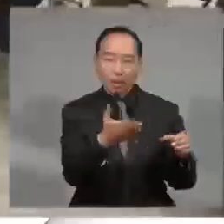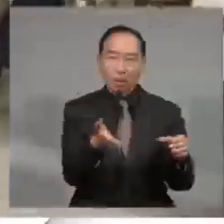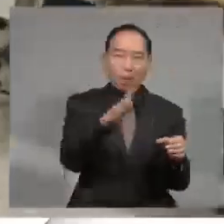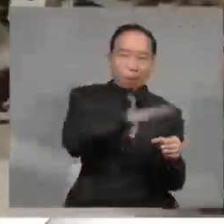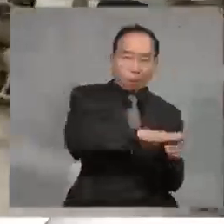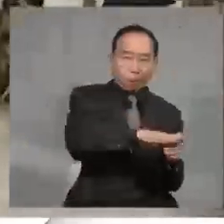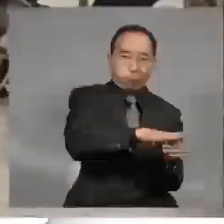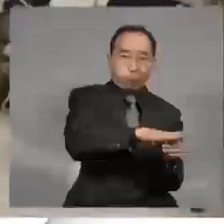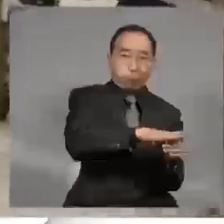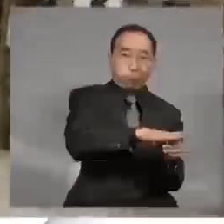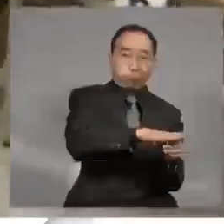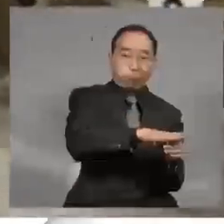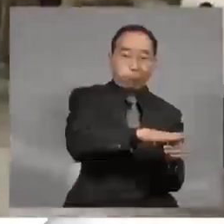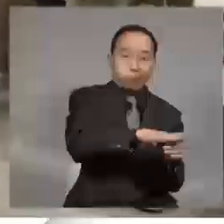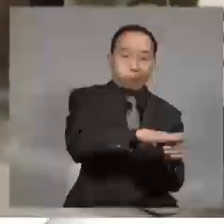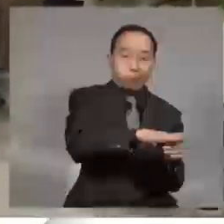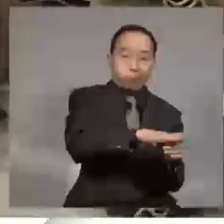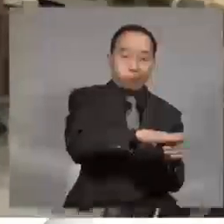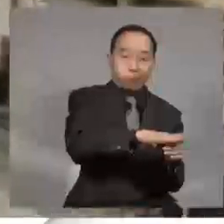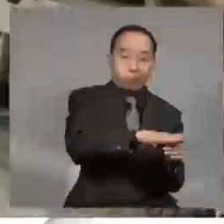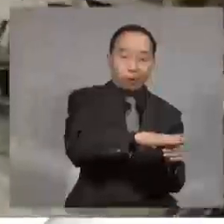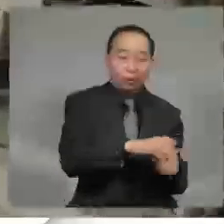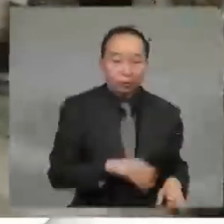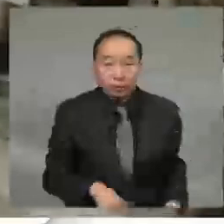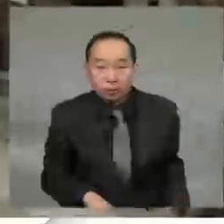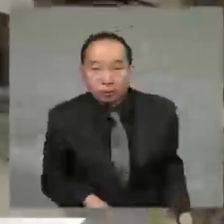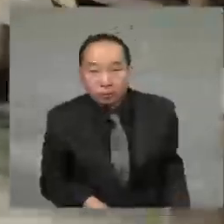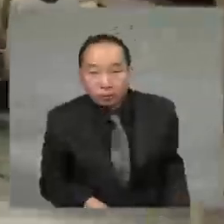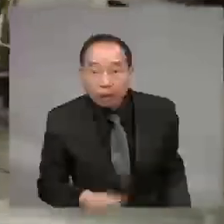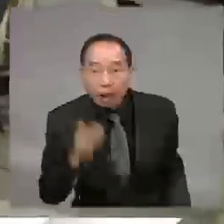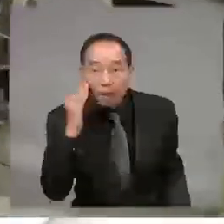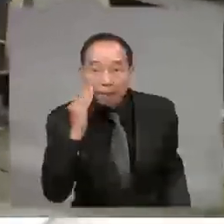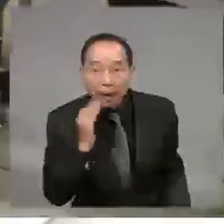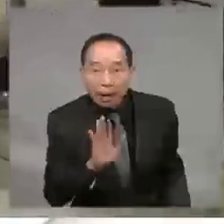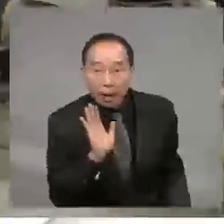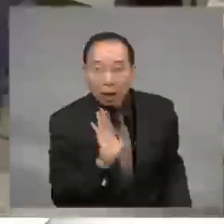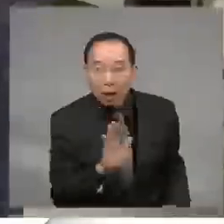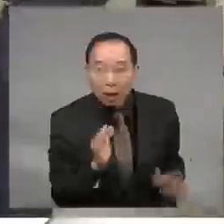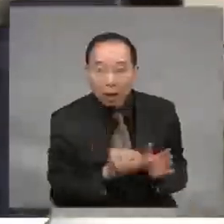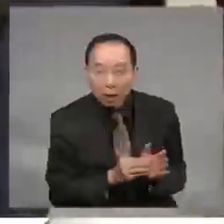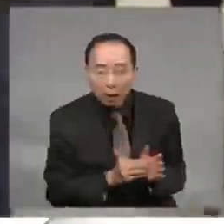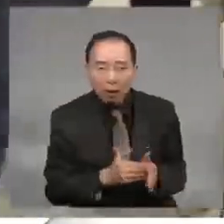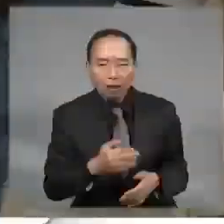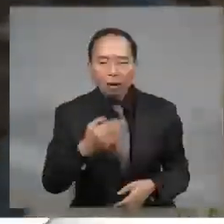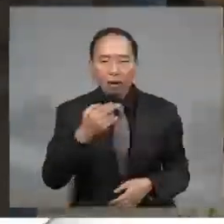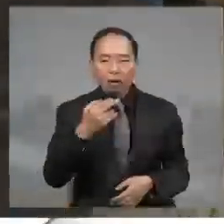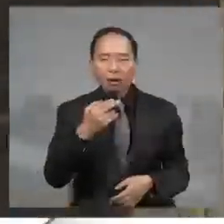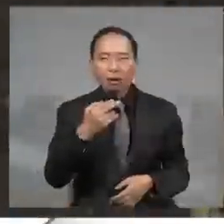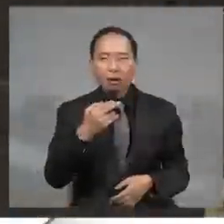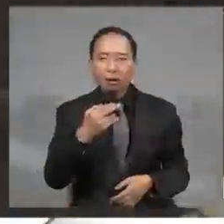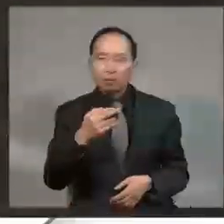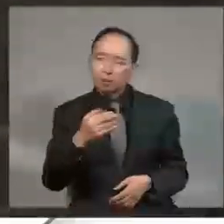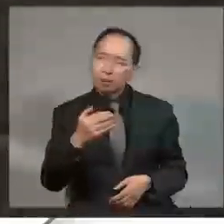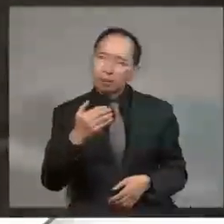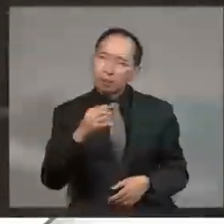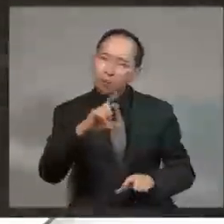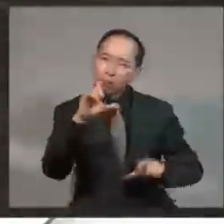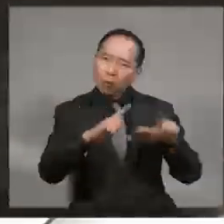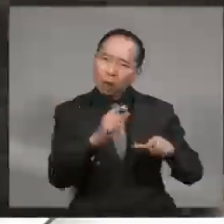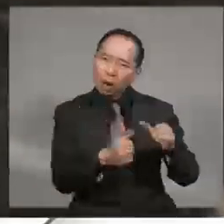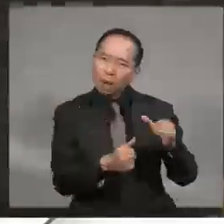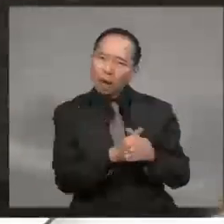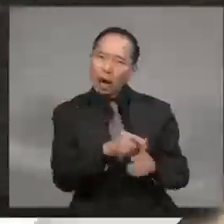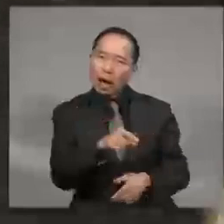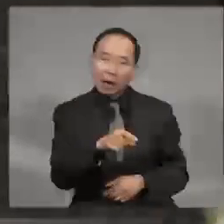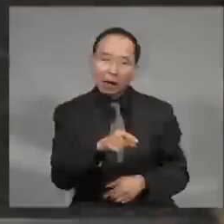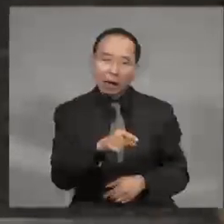봉함하고 봉인하고. 저 파란색으로 지금 봉함 봉인이 돼 있는 거네요. 네, 지금 아까 그 플라스틱 투표함과 좀 다르게 생겼죠. 이 투표함은 예. 이게 바로